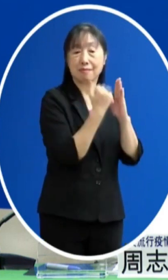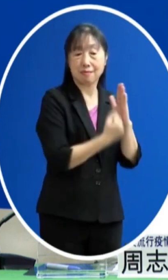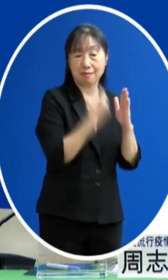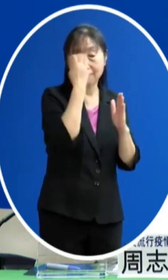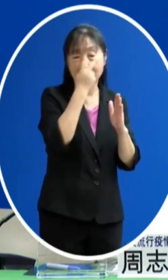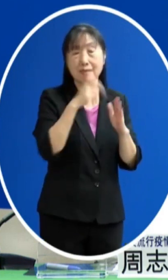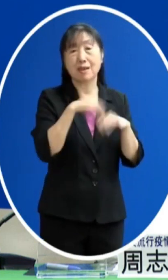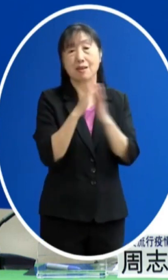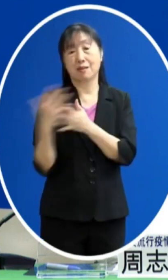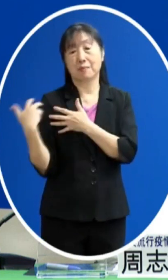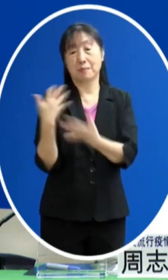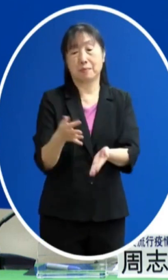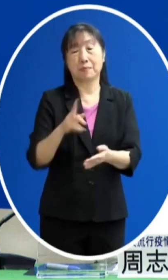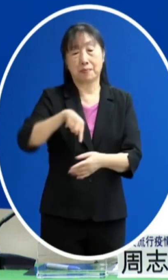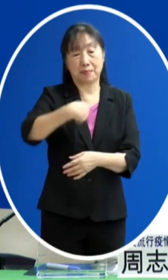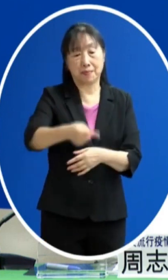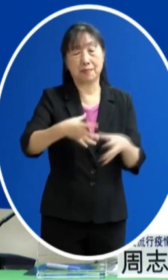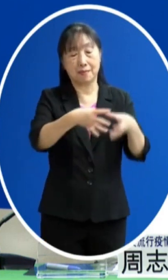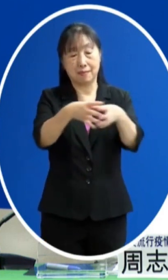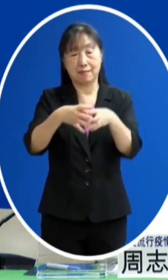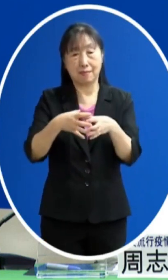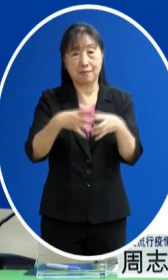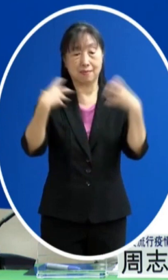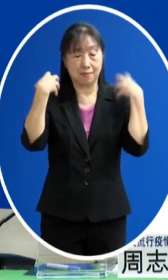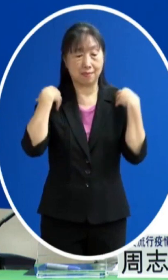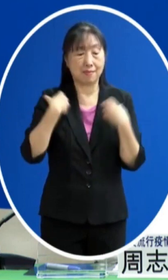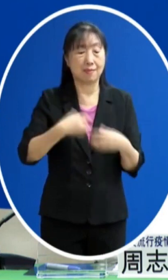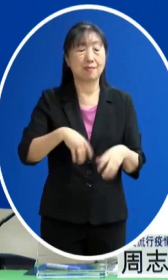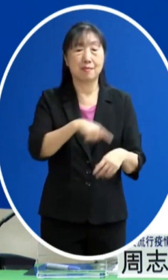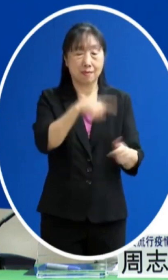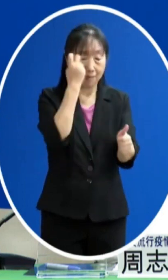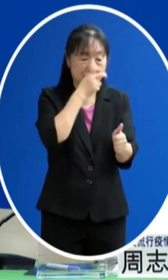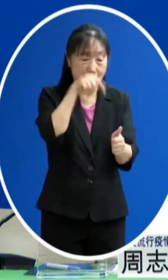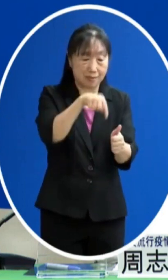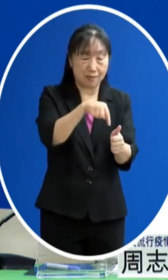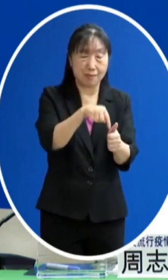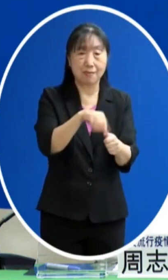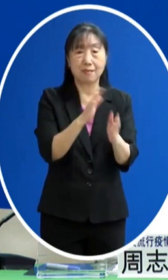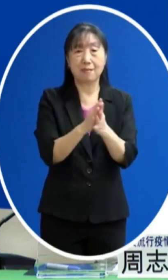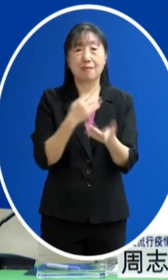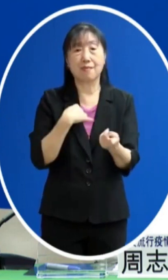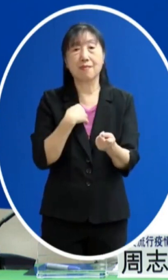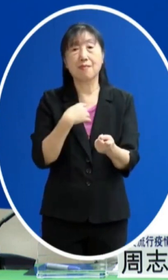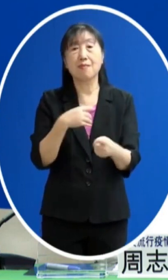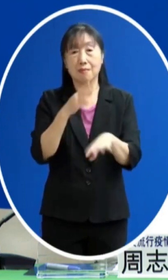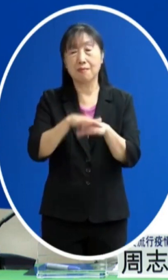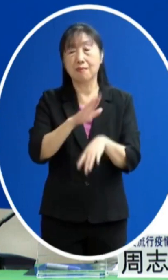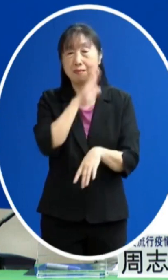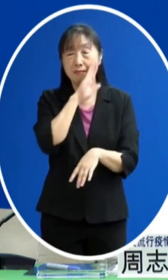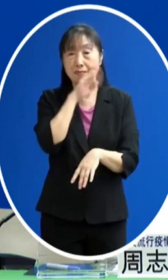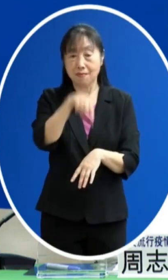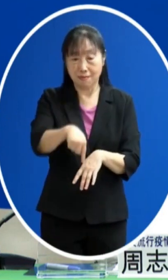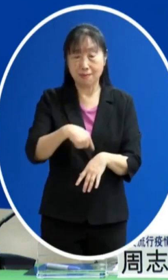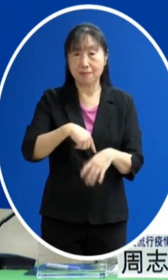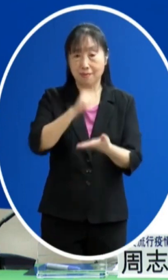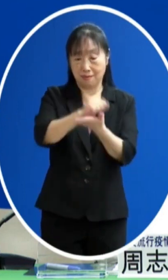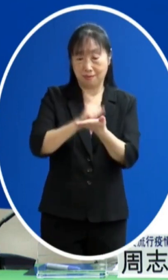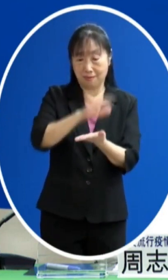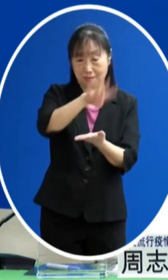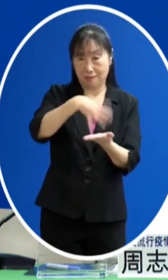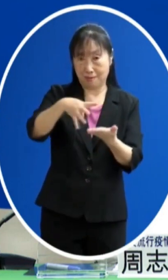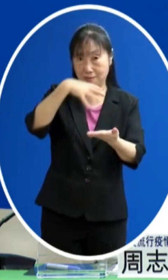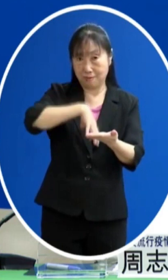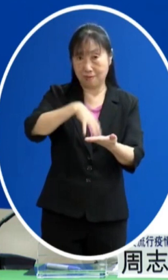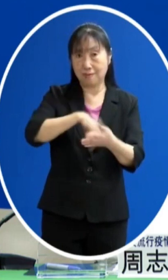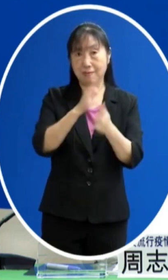队，所以让后续的照护团队来处理。那后续照护团队呢只需要参考我们这个记录表当中的一些内容，这一个表